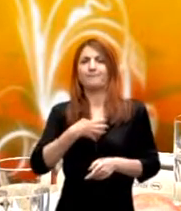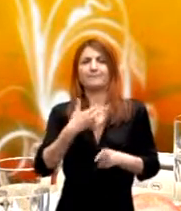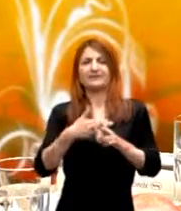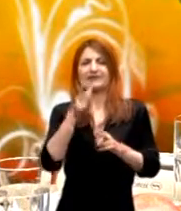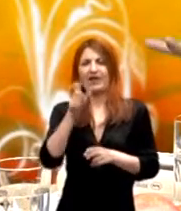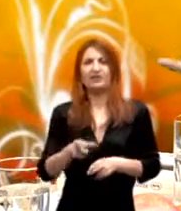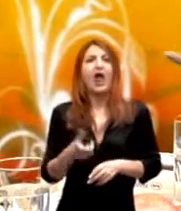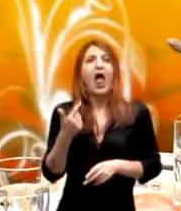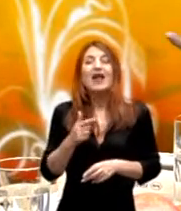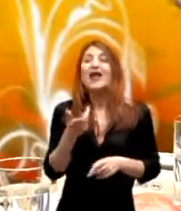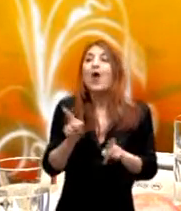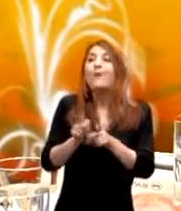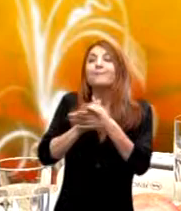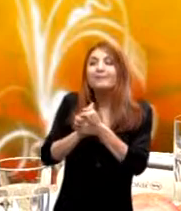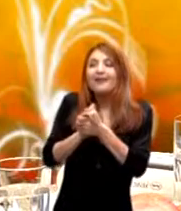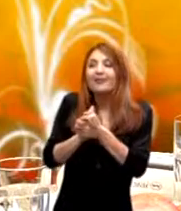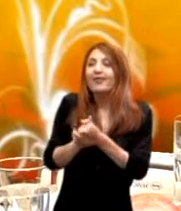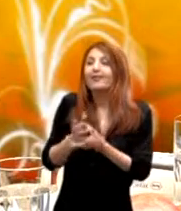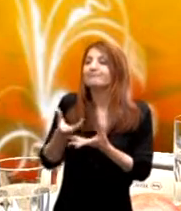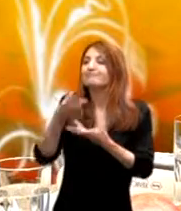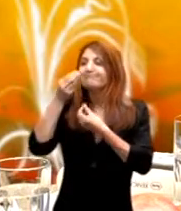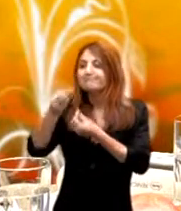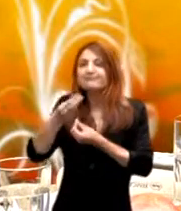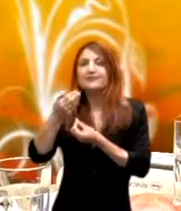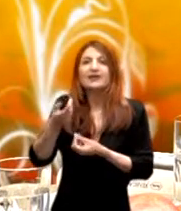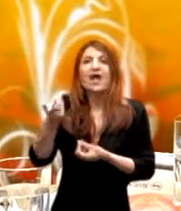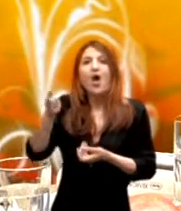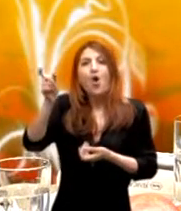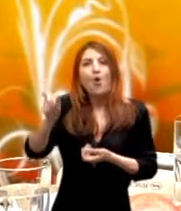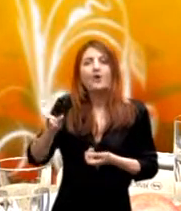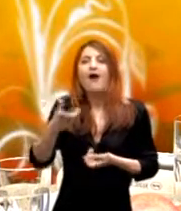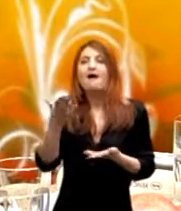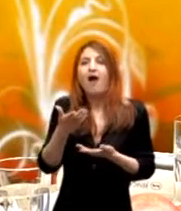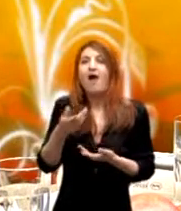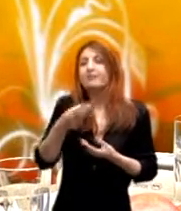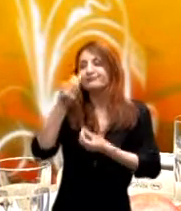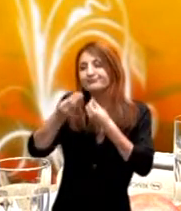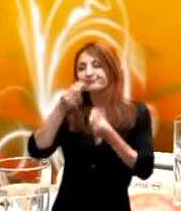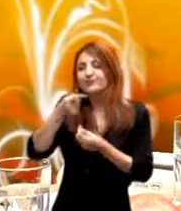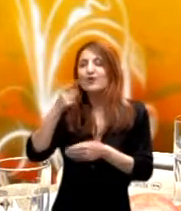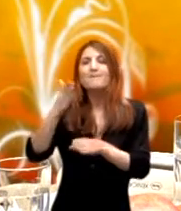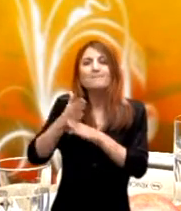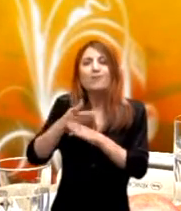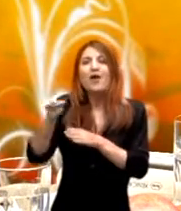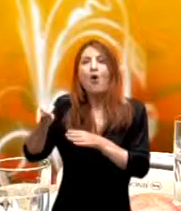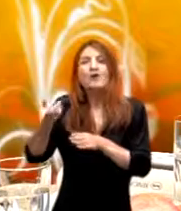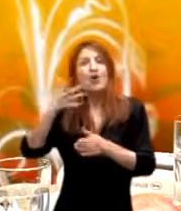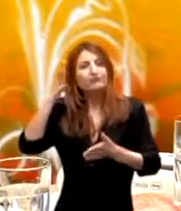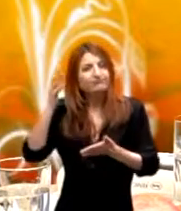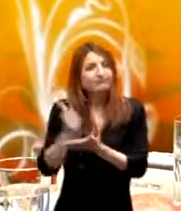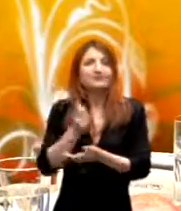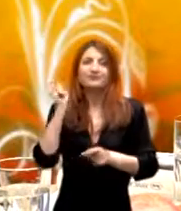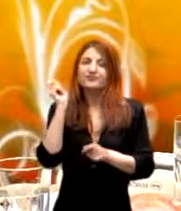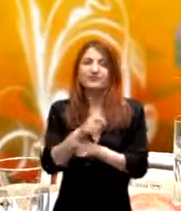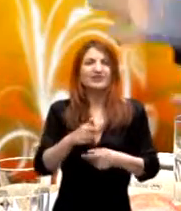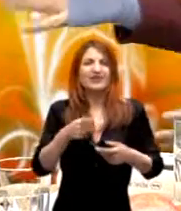dobrog prijatelja ili psihologa je da oni njemu pomognu da nadvlada to 16.